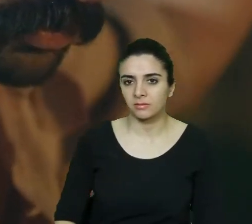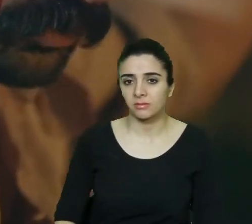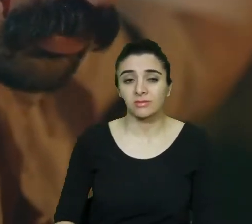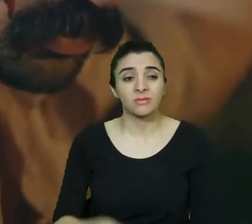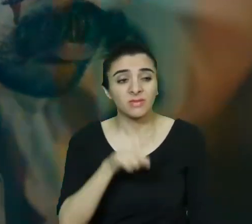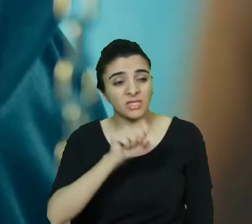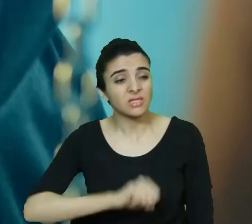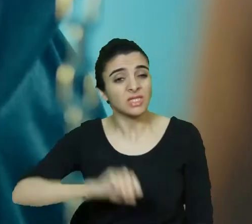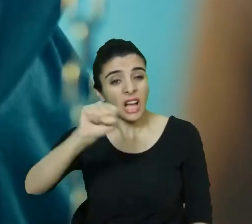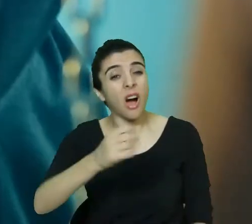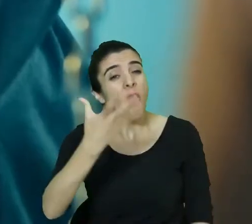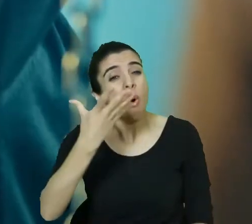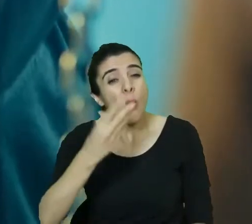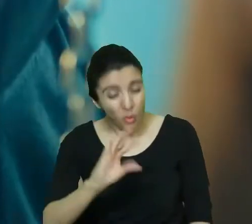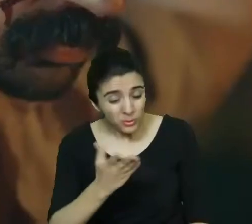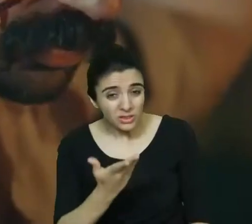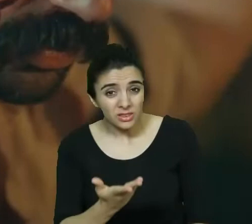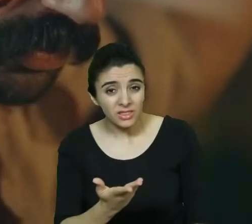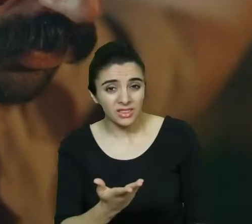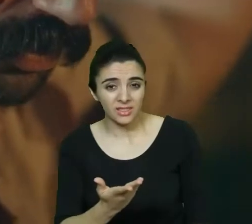Eğer sen de faşist olmayaydın,